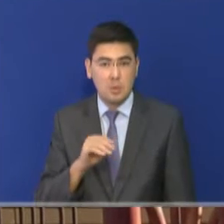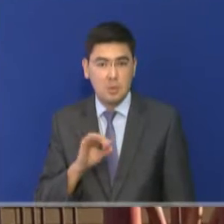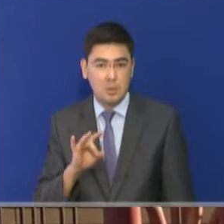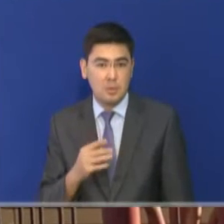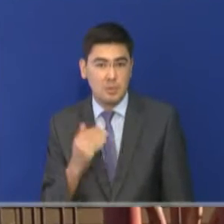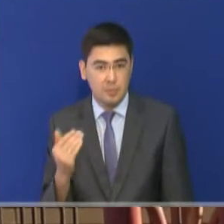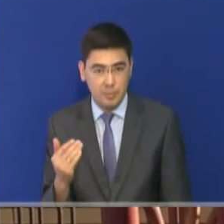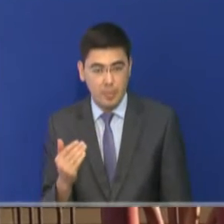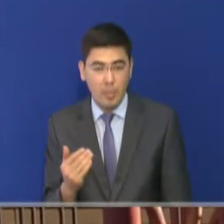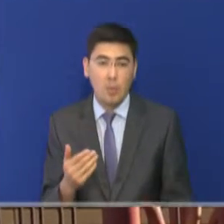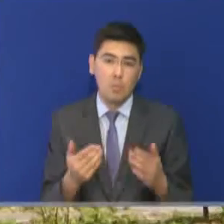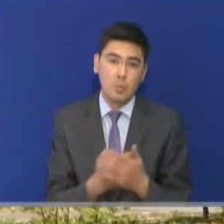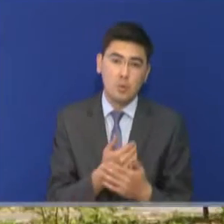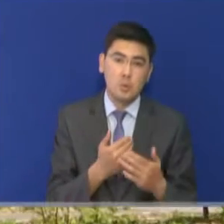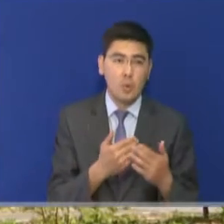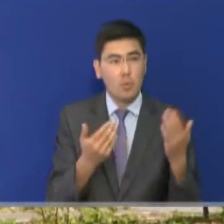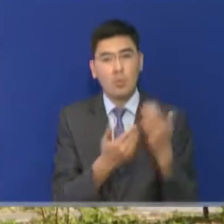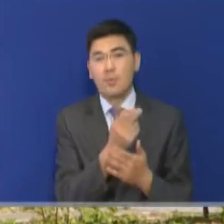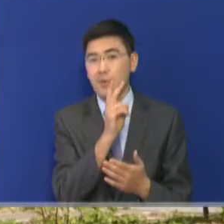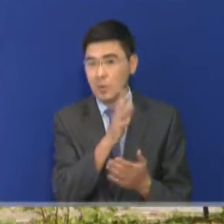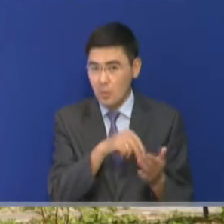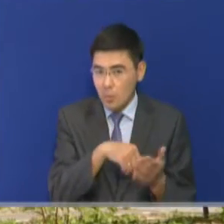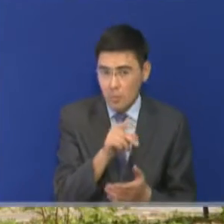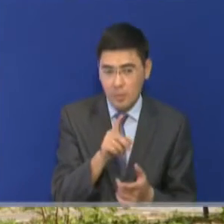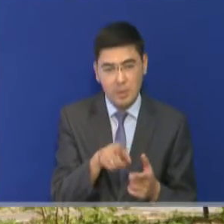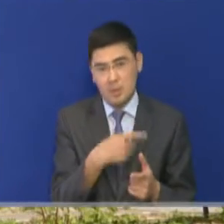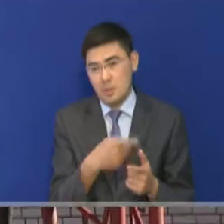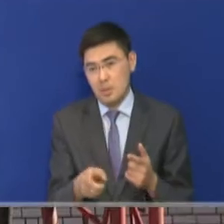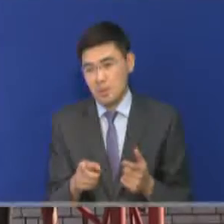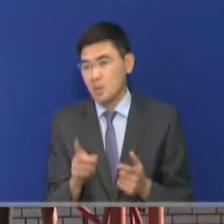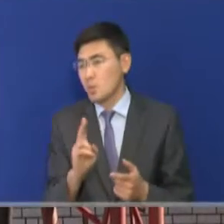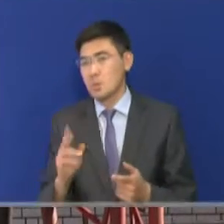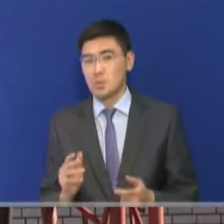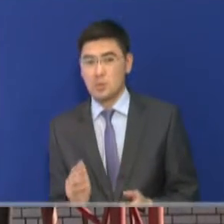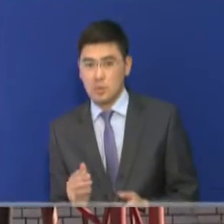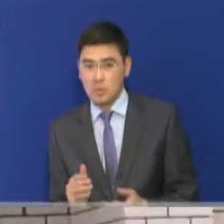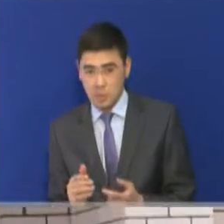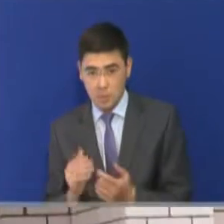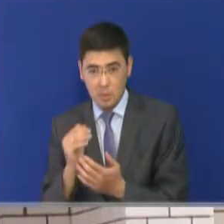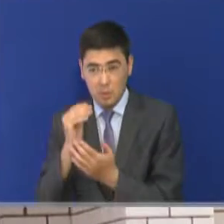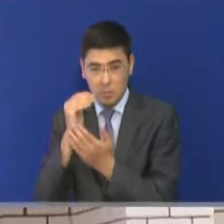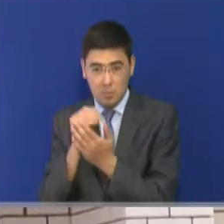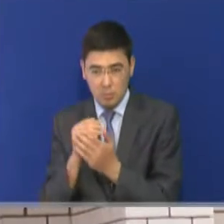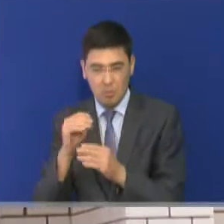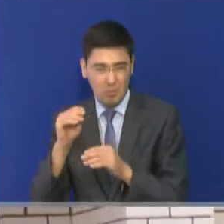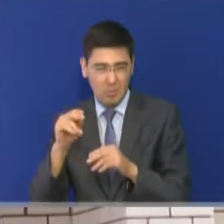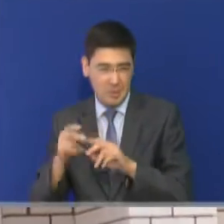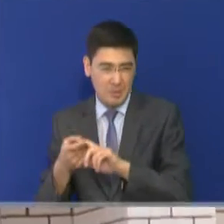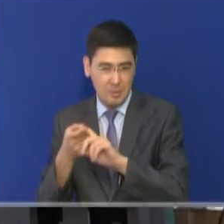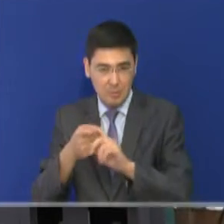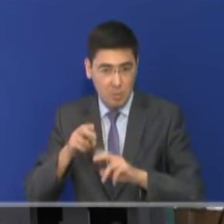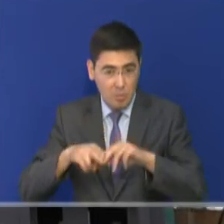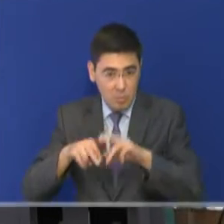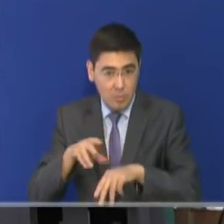можно приобрести как в новых жилых комплексах, так и у частных застройщиков, построенных в рамках данной программы. Сейчас